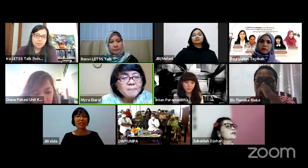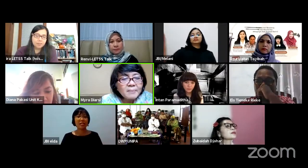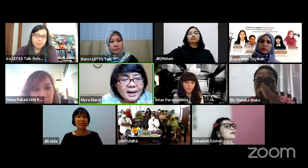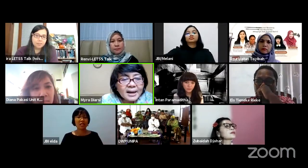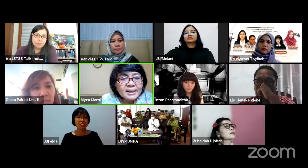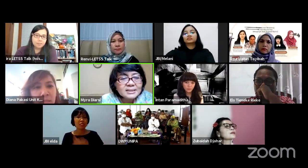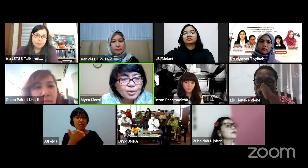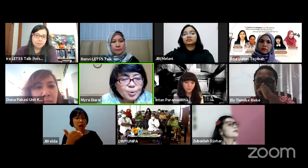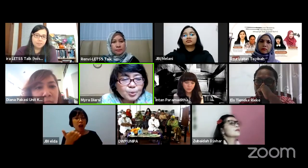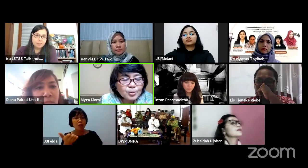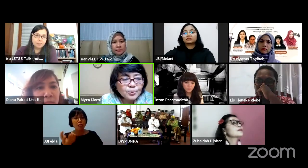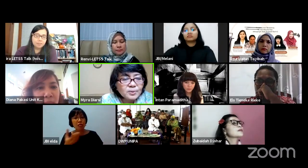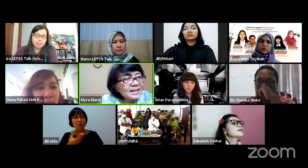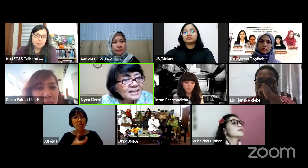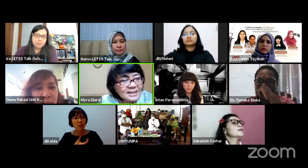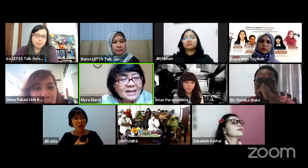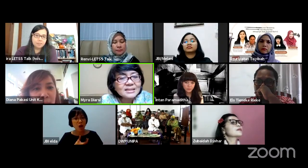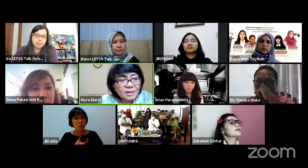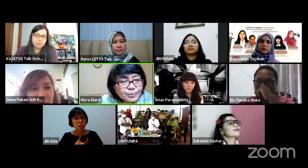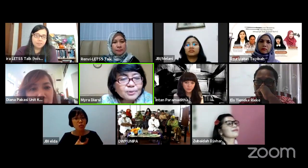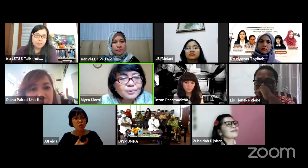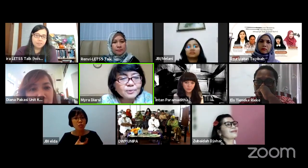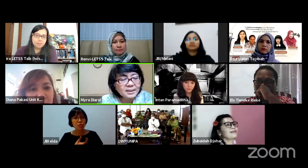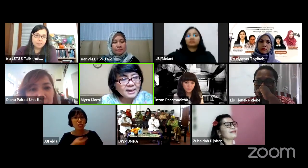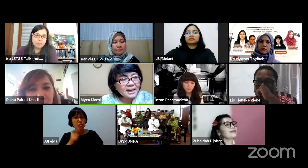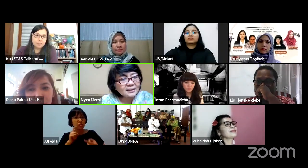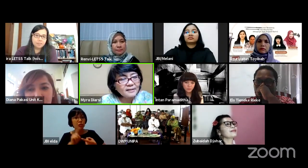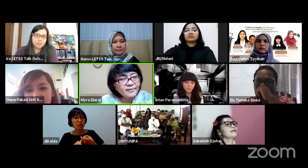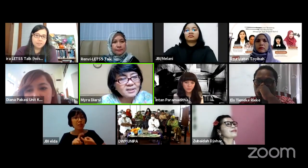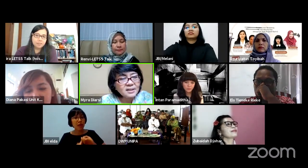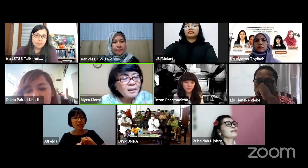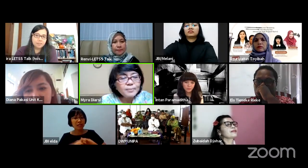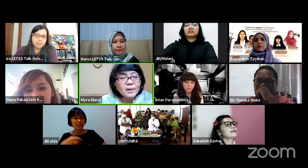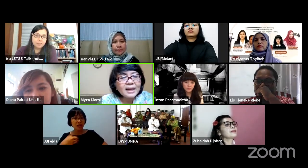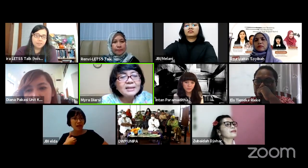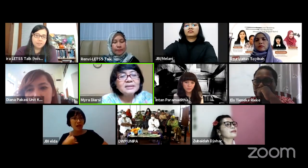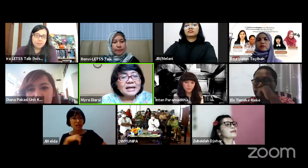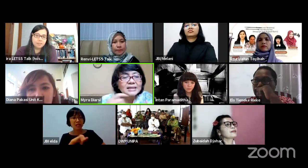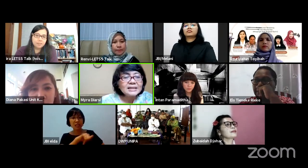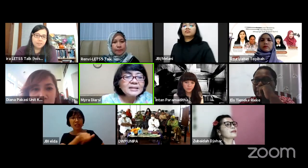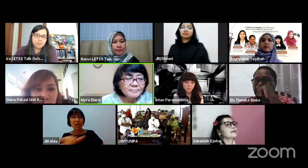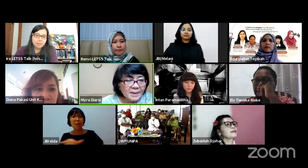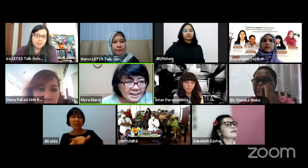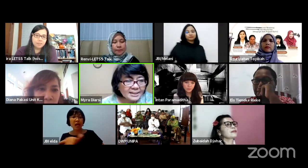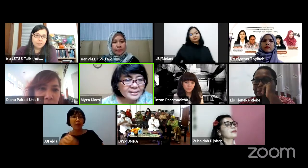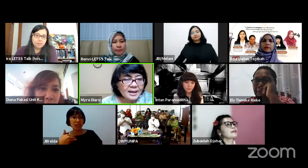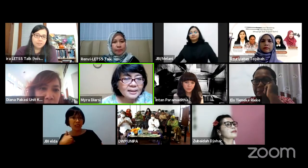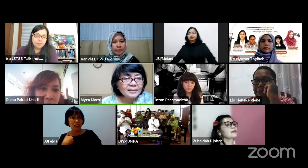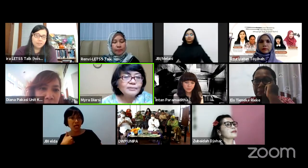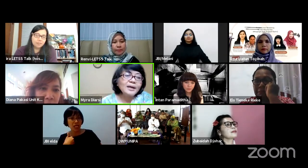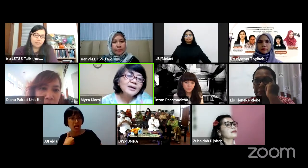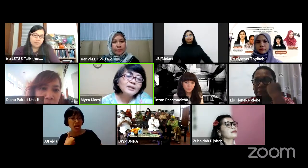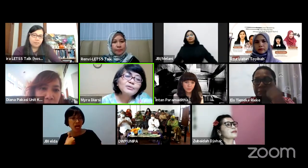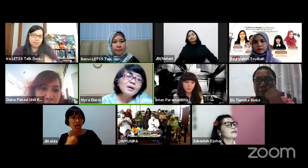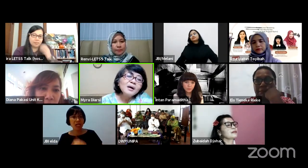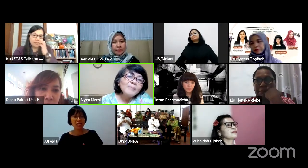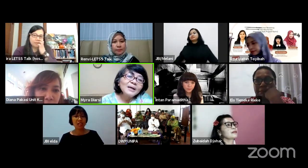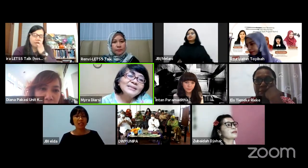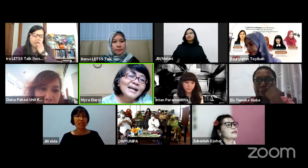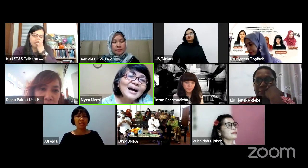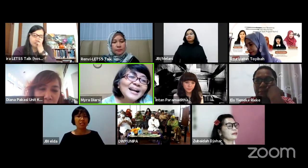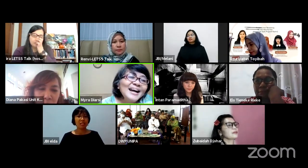be my sekutu? Jadilah sekutu dari aktivis, bukan jadi sebaliknya, gitu ya.